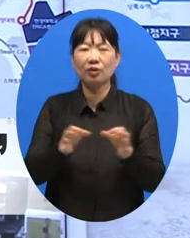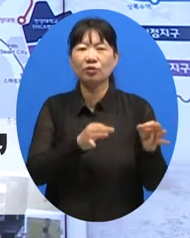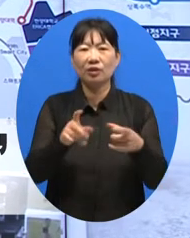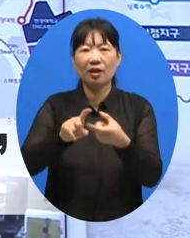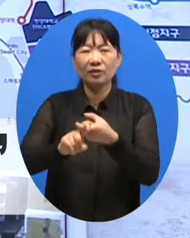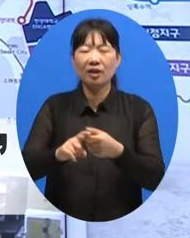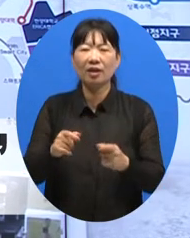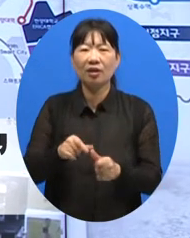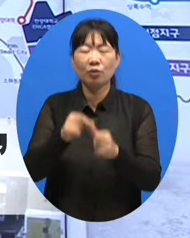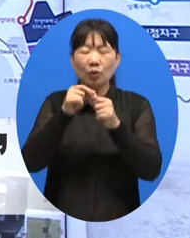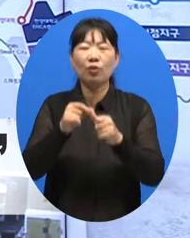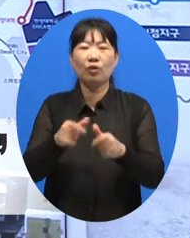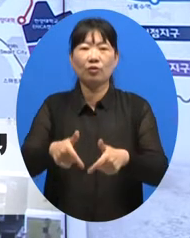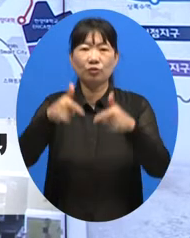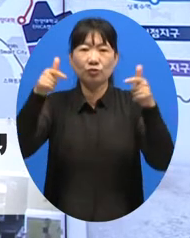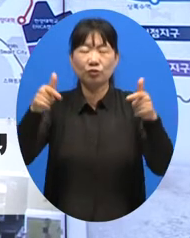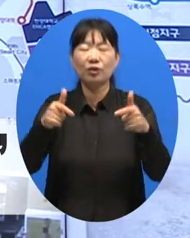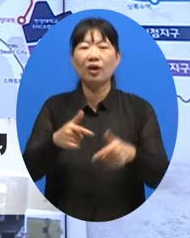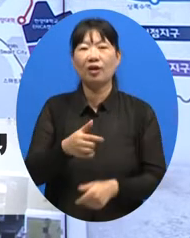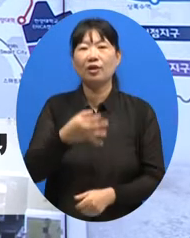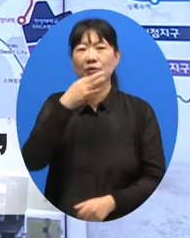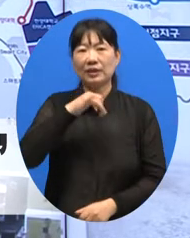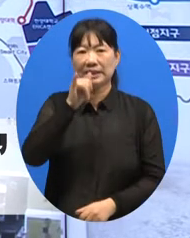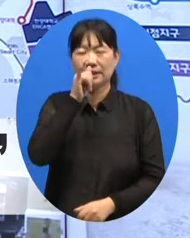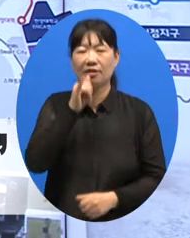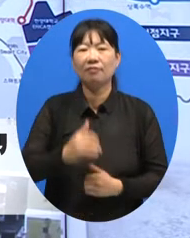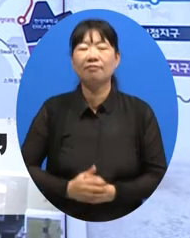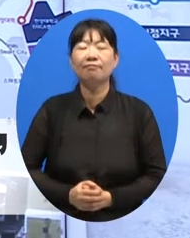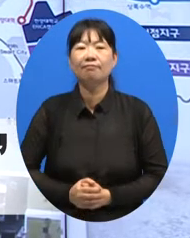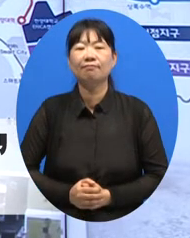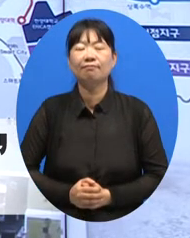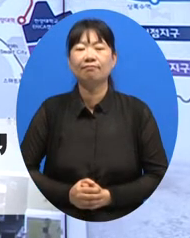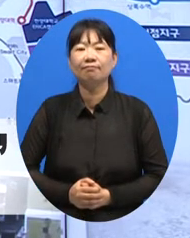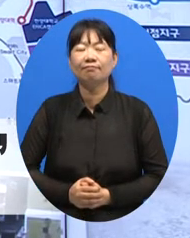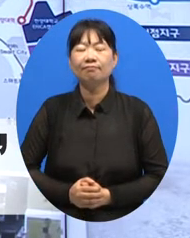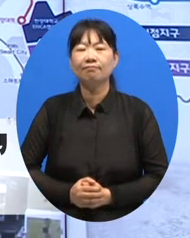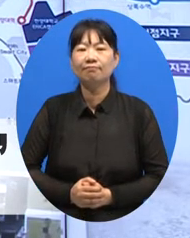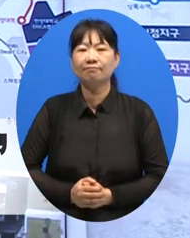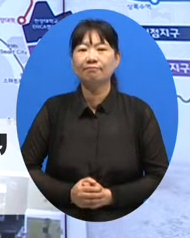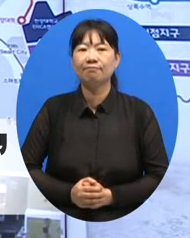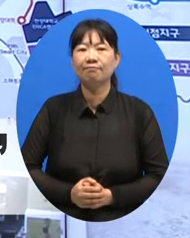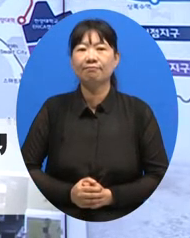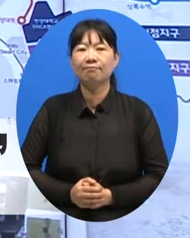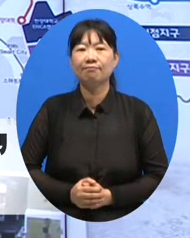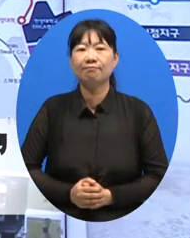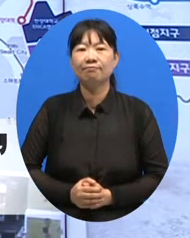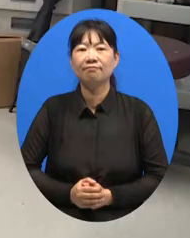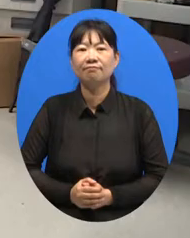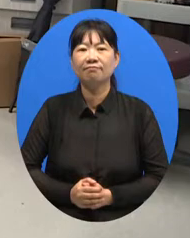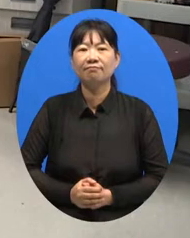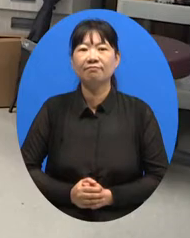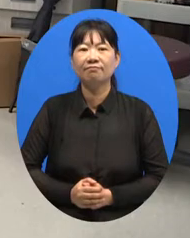투자 연계와 고용 창출 효과가 두드러져 눈길을 끌고 있습니다. 최창순 기자가 현장 취재했습니다.